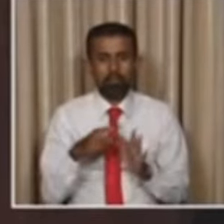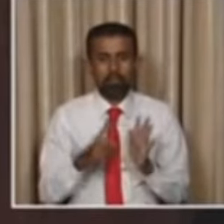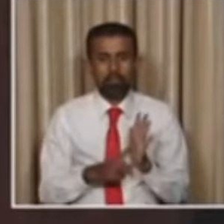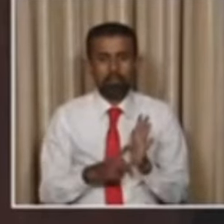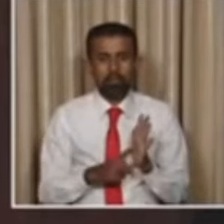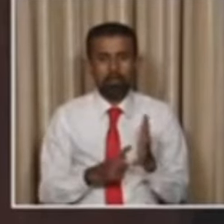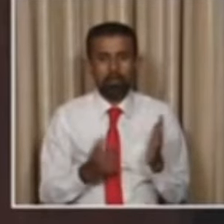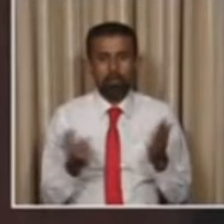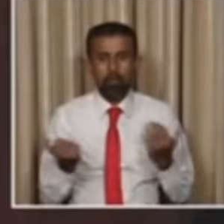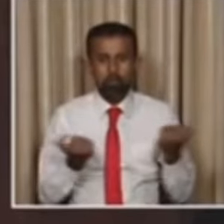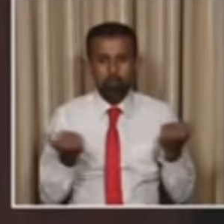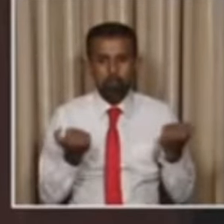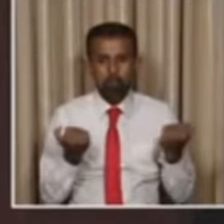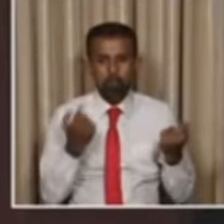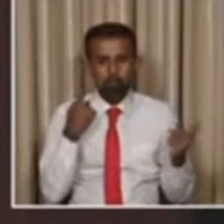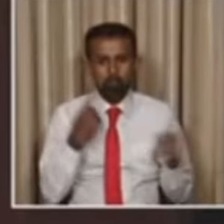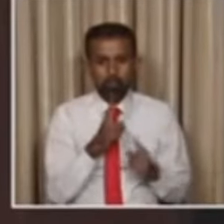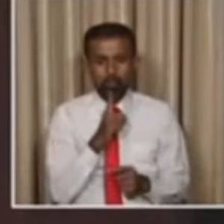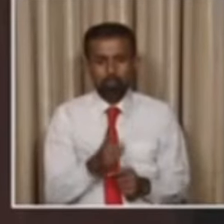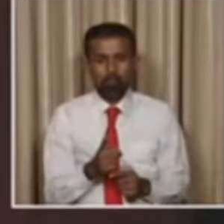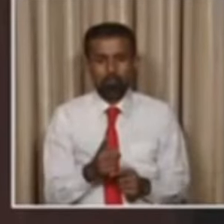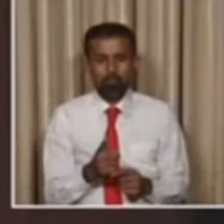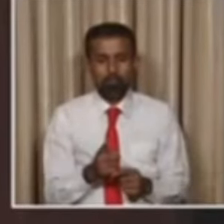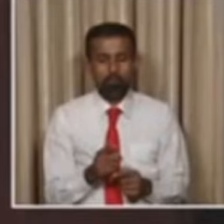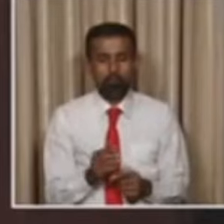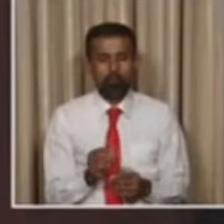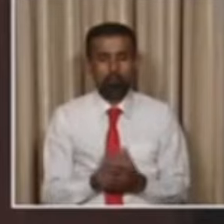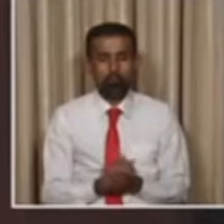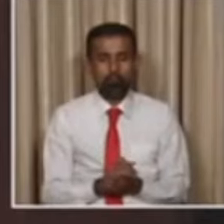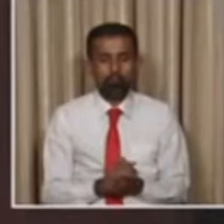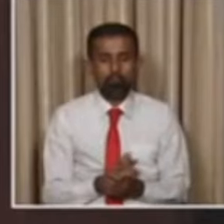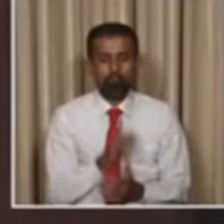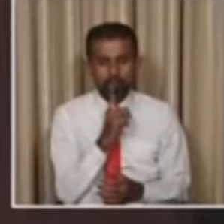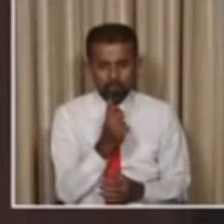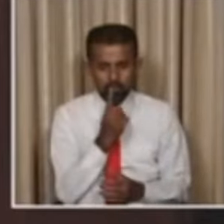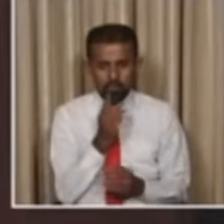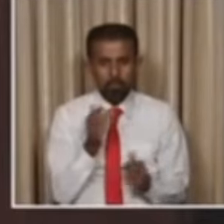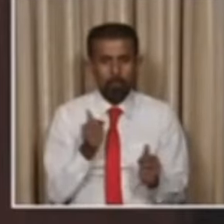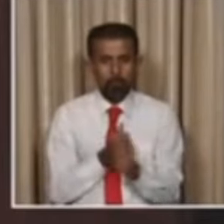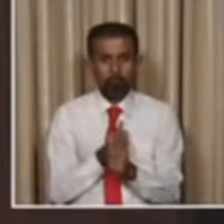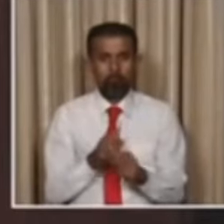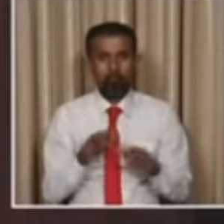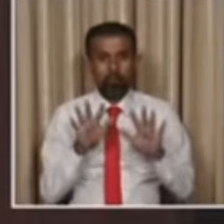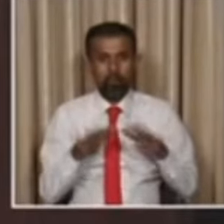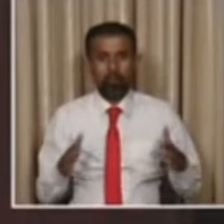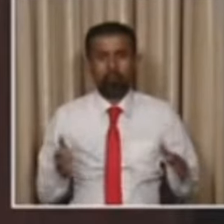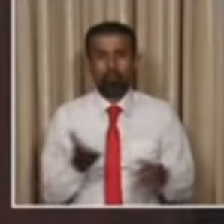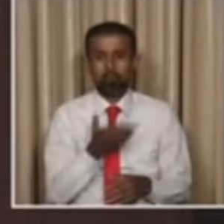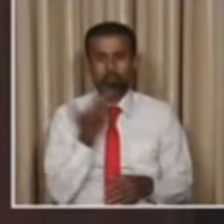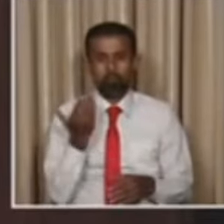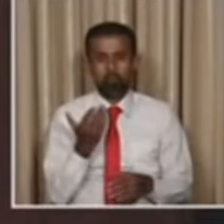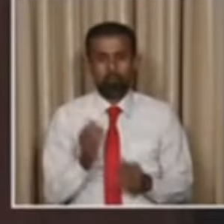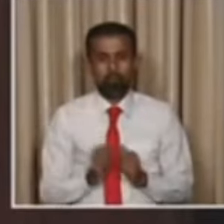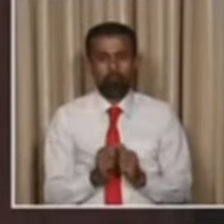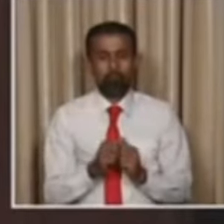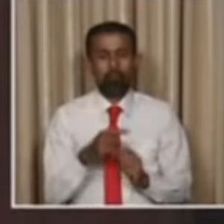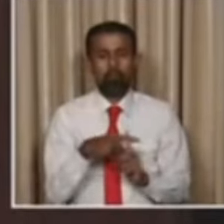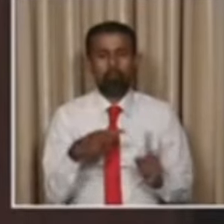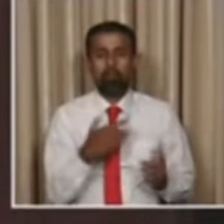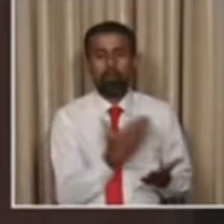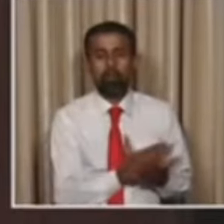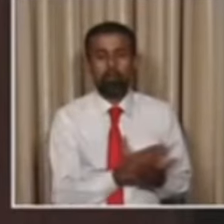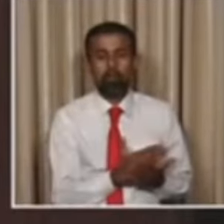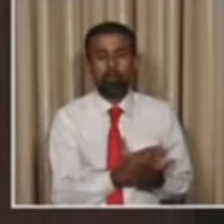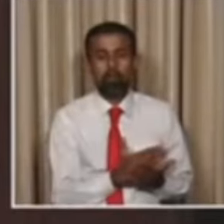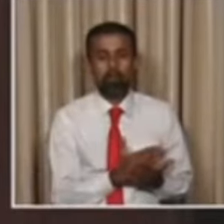එතකොට මේ ඒව බොරු නම් ඒ සී කාරණා සිද්ධ වෙනකොට මේ කියන දේ පිටිපස්සේ ගිහිල්ලා අවසන් කරන්න එපැයි. ඒ කටයුත්ත ඇයි මතරමක් නතර වෙන්නේ?